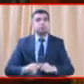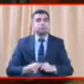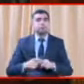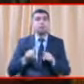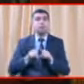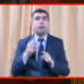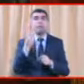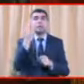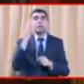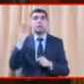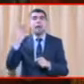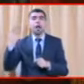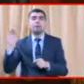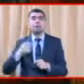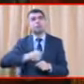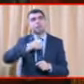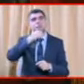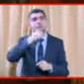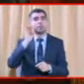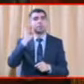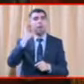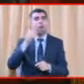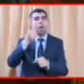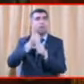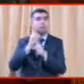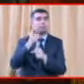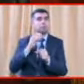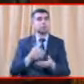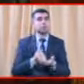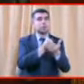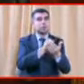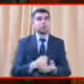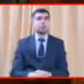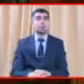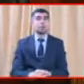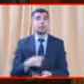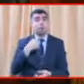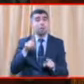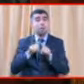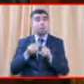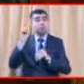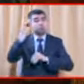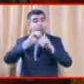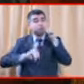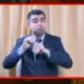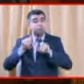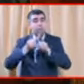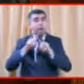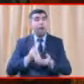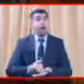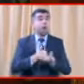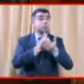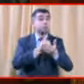عن 3000 مستفيد، وحاولنا أن نطور ونرفع من الدعم